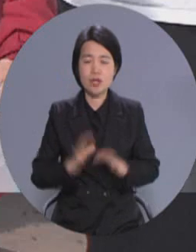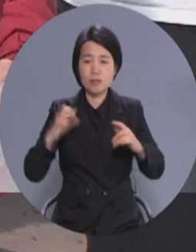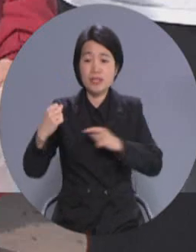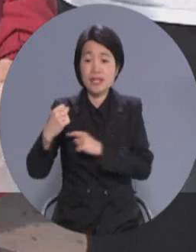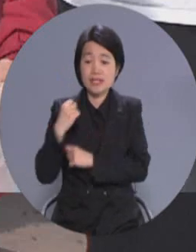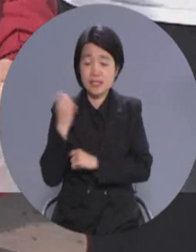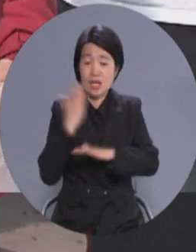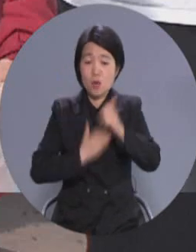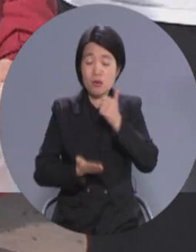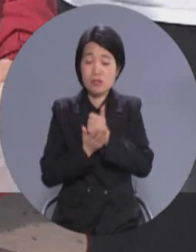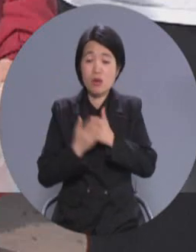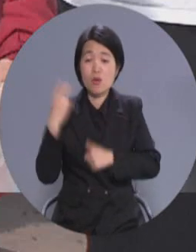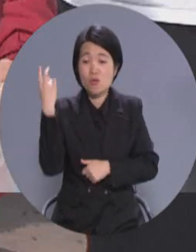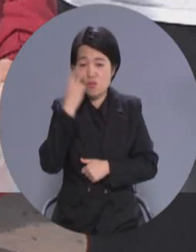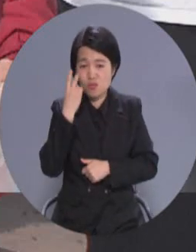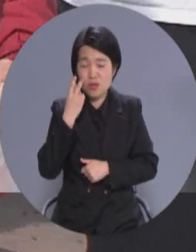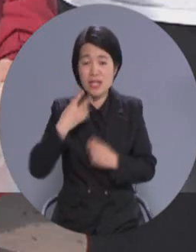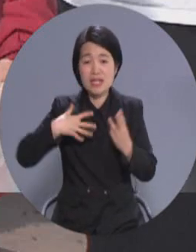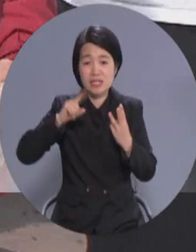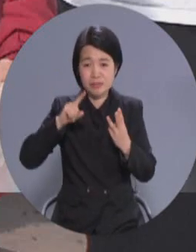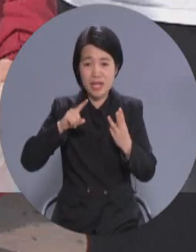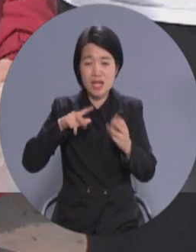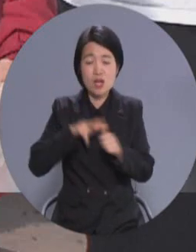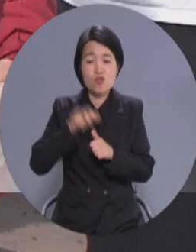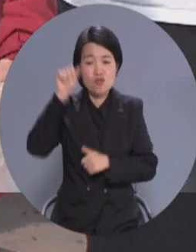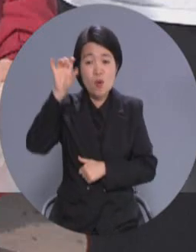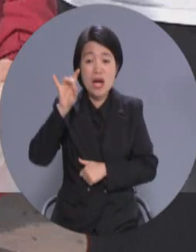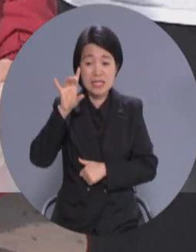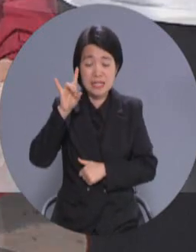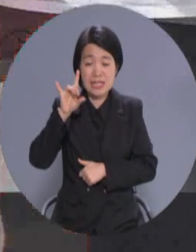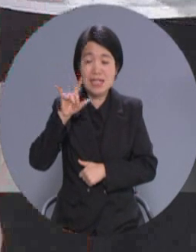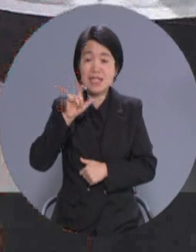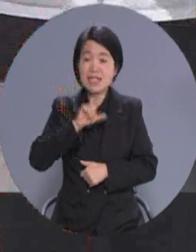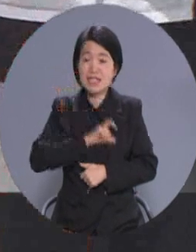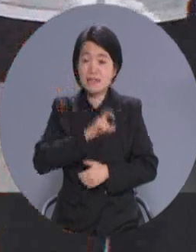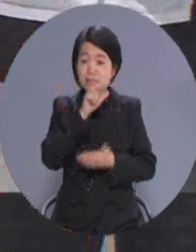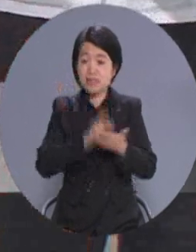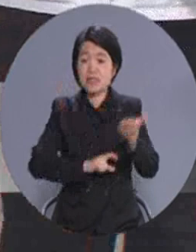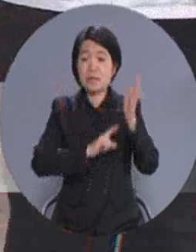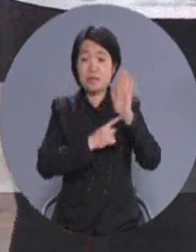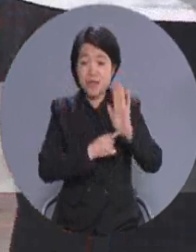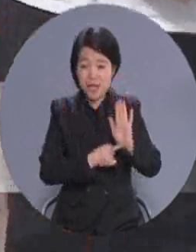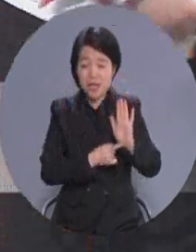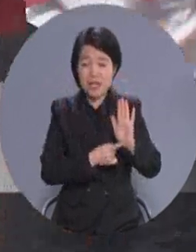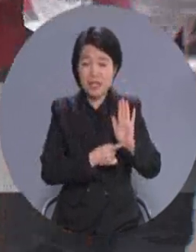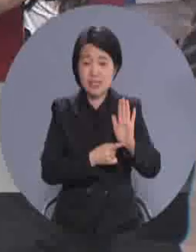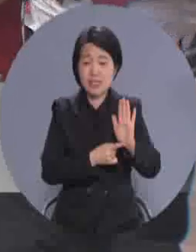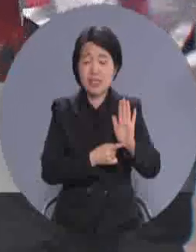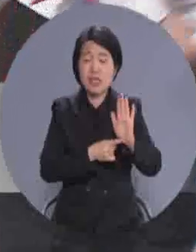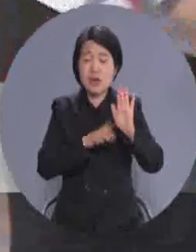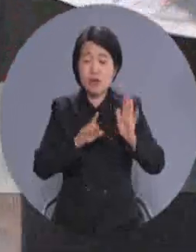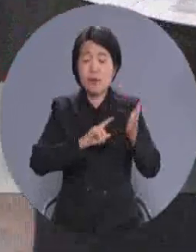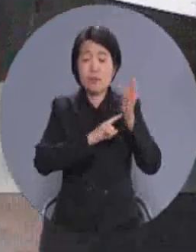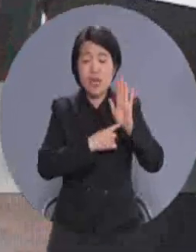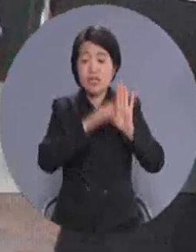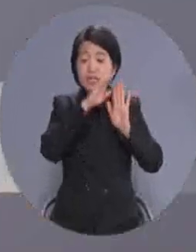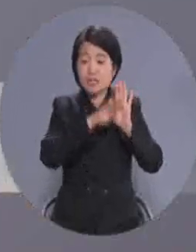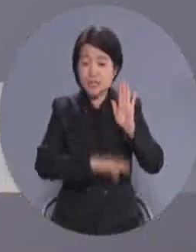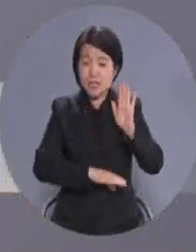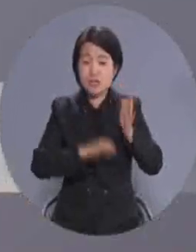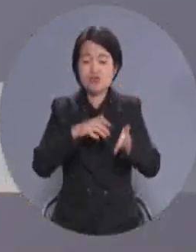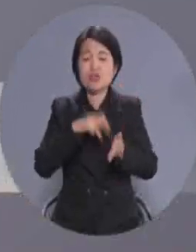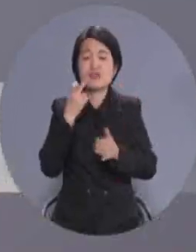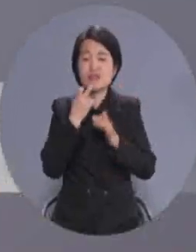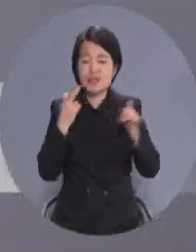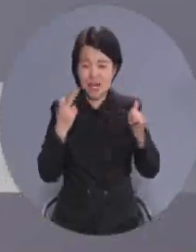국민의힘 공천관리위원회가 3차 단수 공천 후보자를 발표했습니다. 오늘 발표된 명단에는